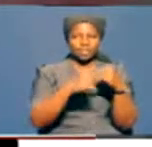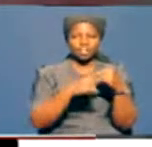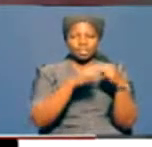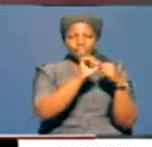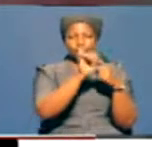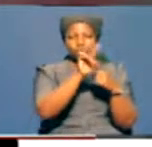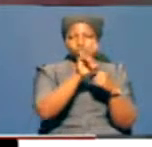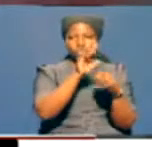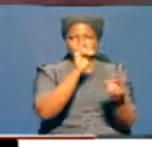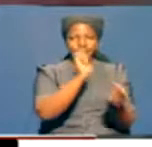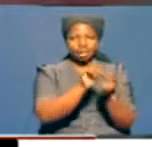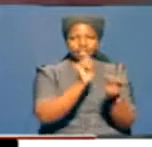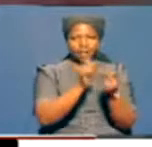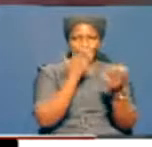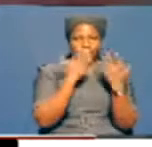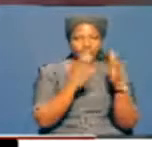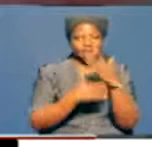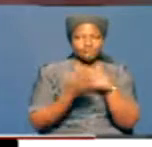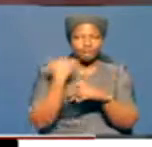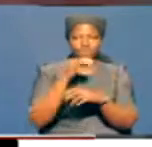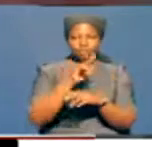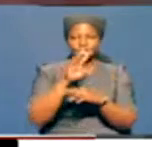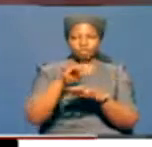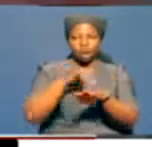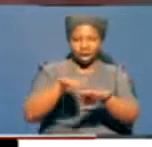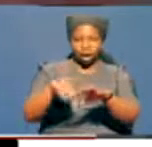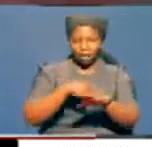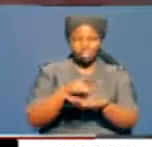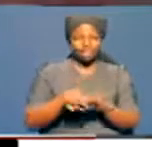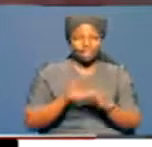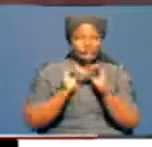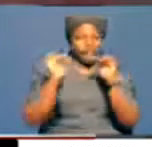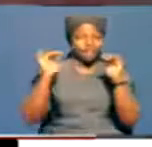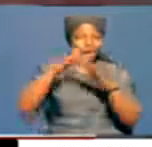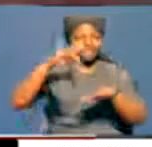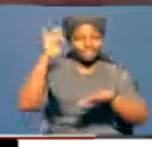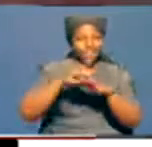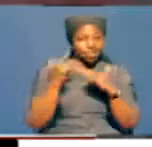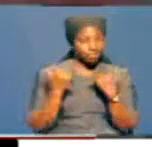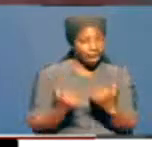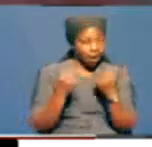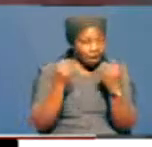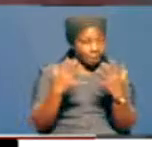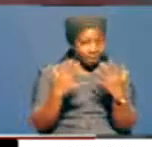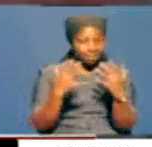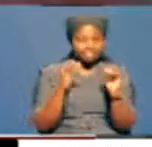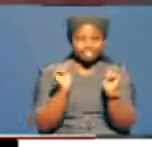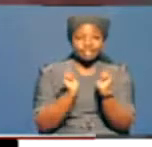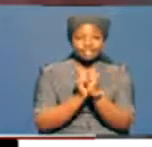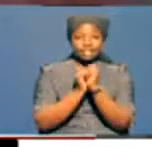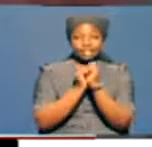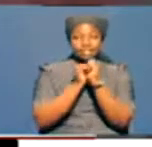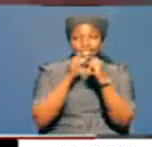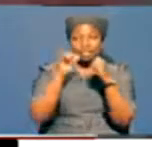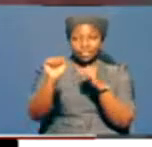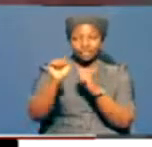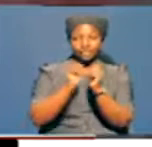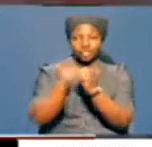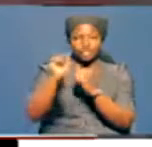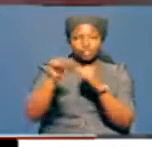zilizopimwa katika muda wa saa 24 zilizopita. Kiwango cha maambukizi kwa sasa ni asilimia 15.9. Watu